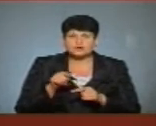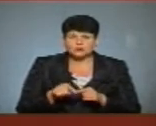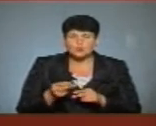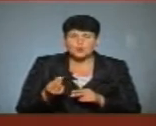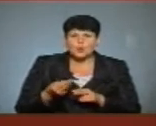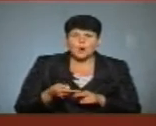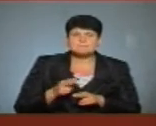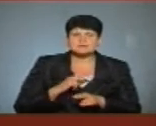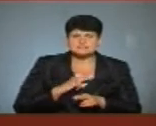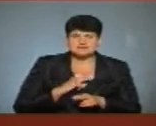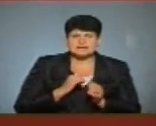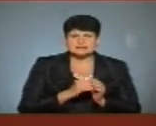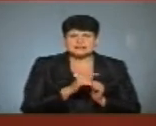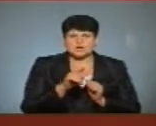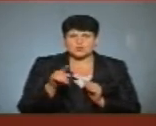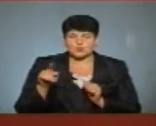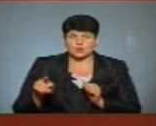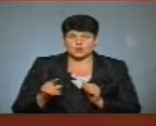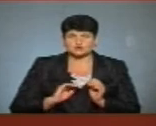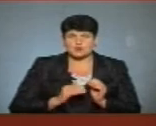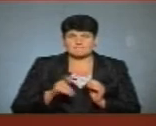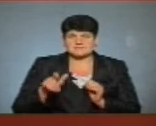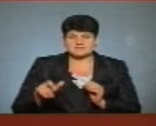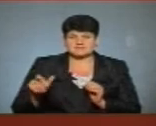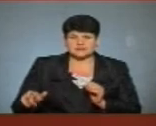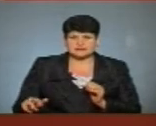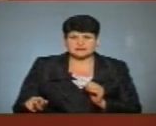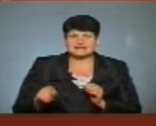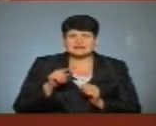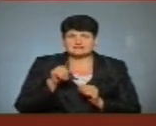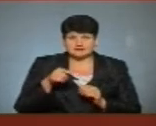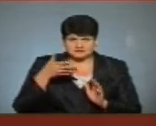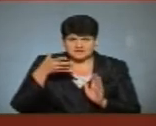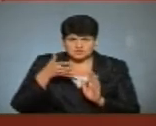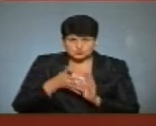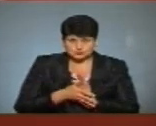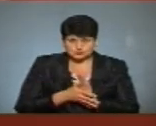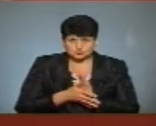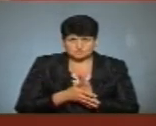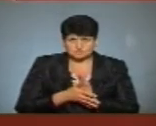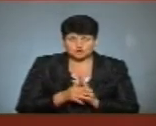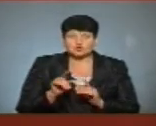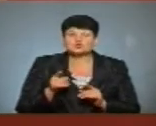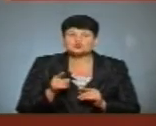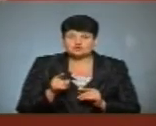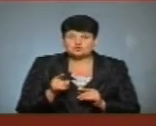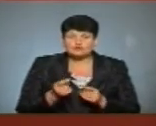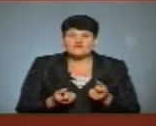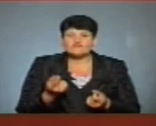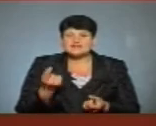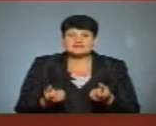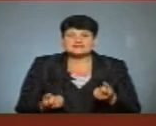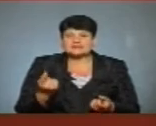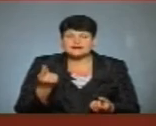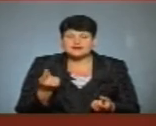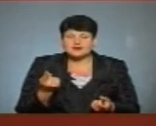компенсацію на кожного підприємця. І ми би зрозуміли тоді, чому виникають